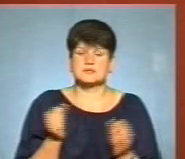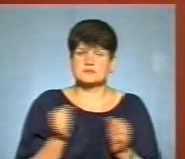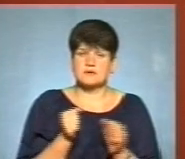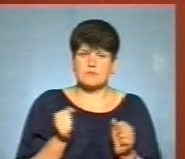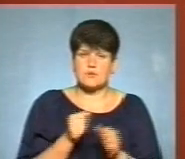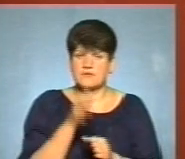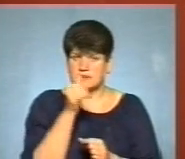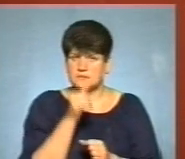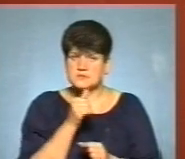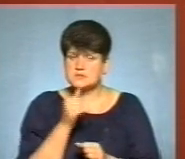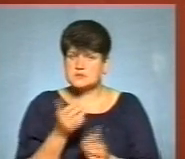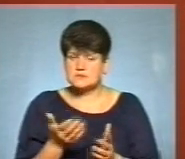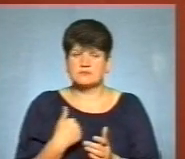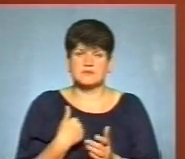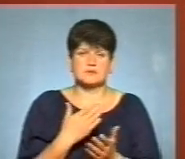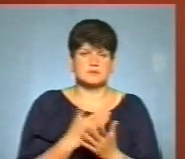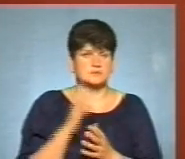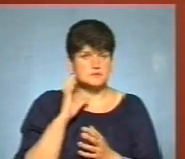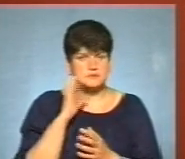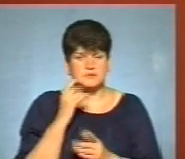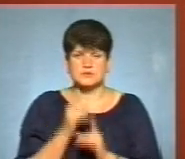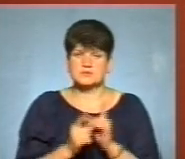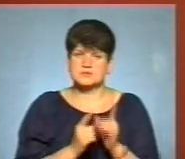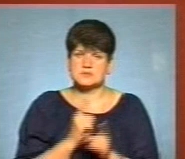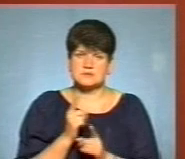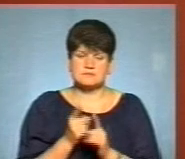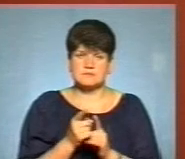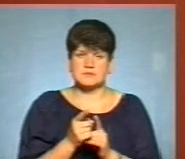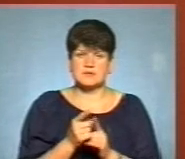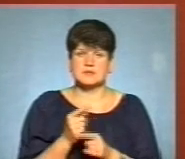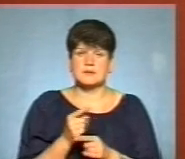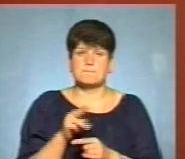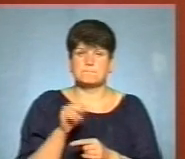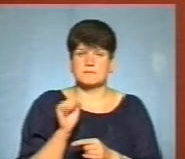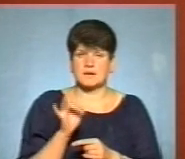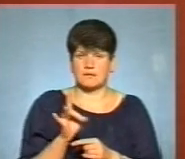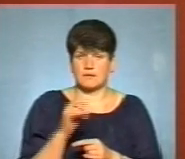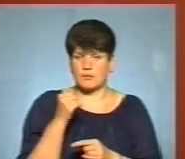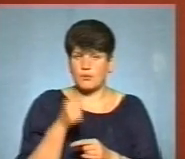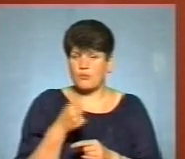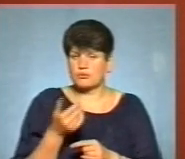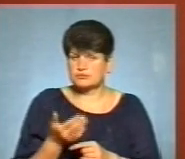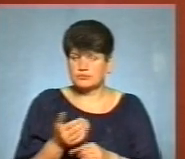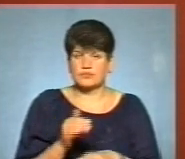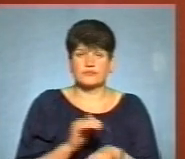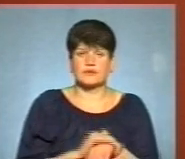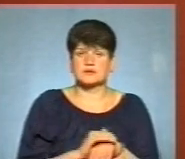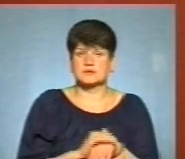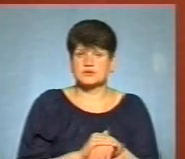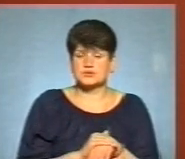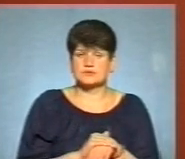місяців. Ми маємо серйозні зміни з тривалістю пір року. Фактично, ось